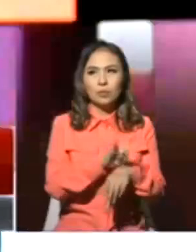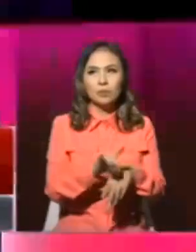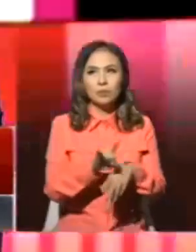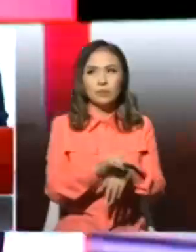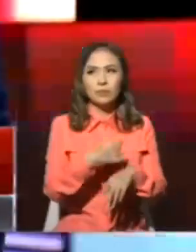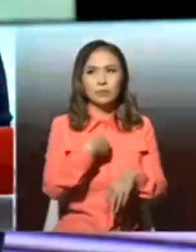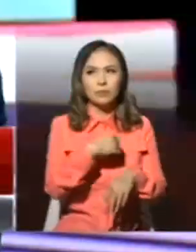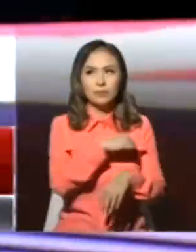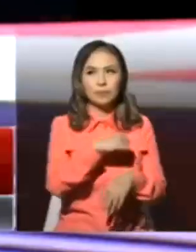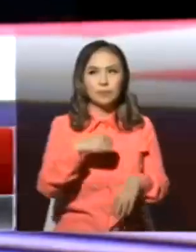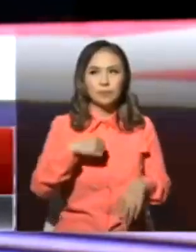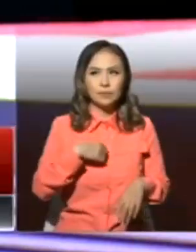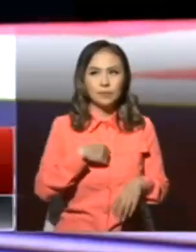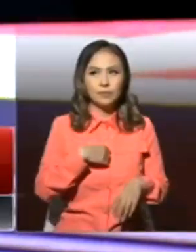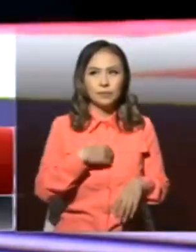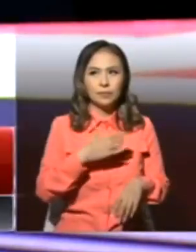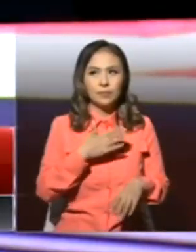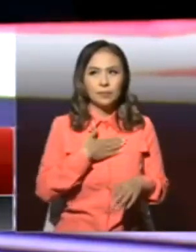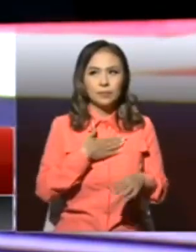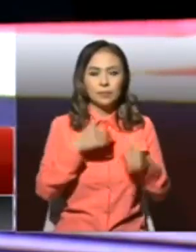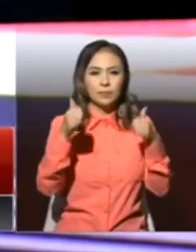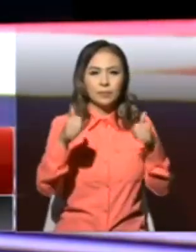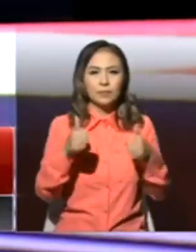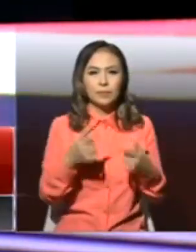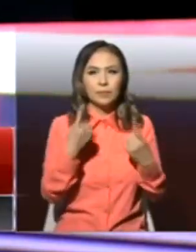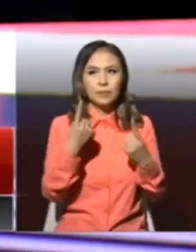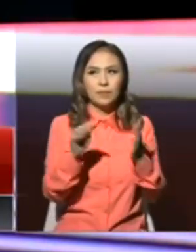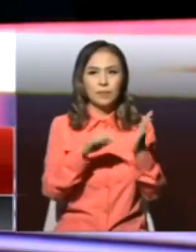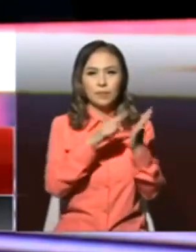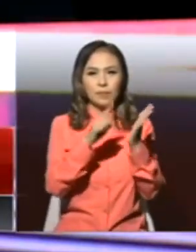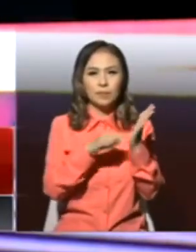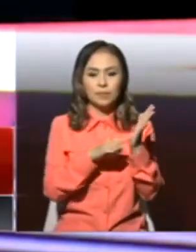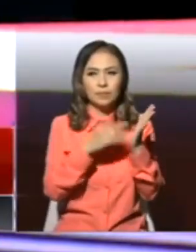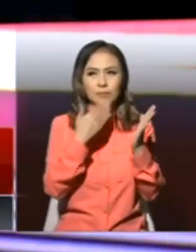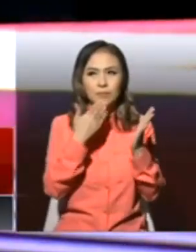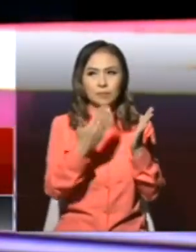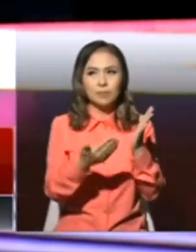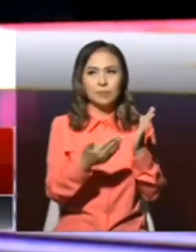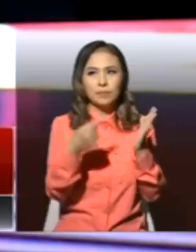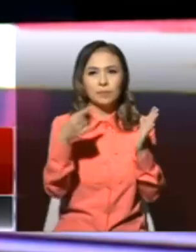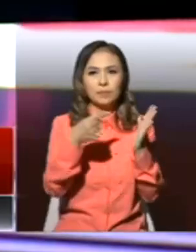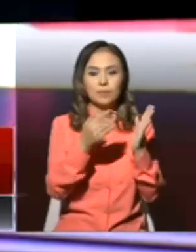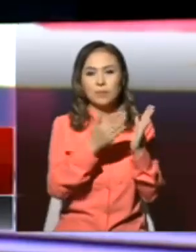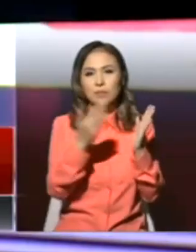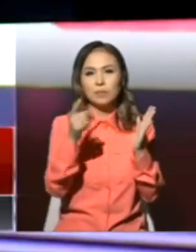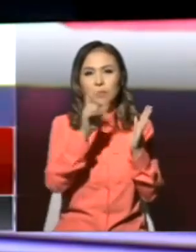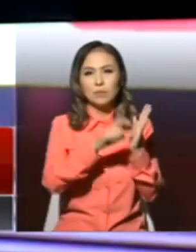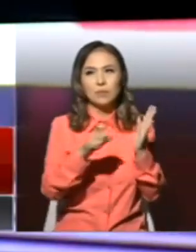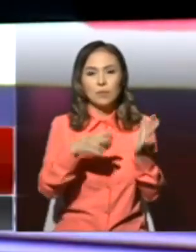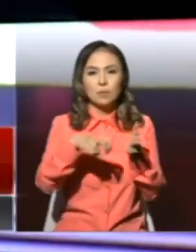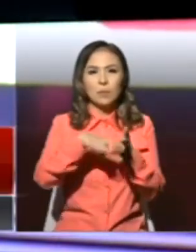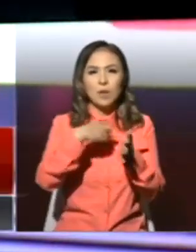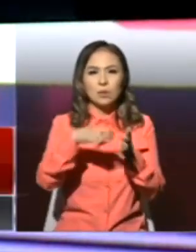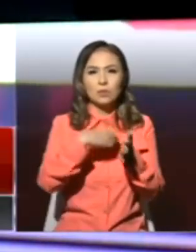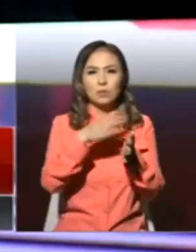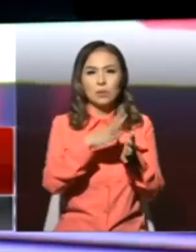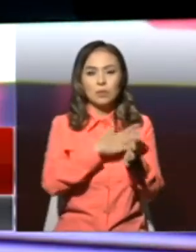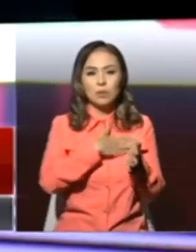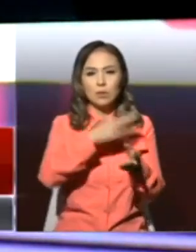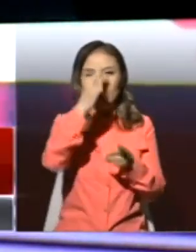Мен өзім, менің парақшамда әшін бір сұрақ сұрап, мыңнан астам хат алдым. Менің